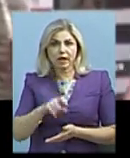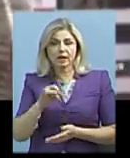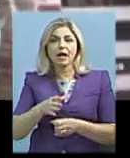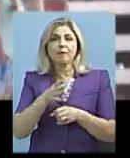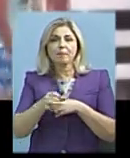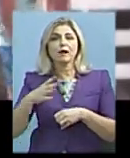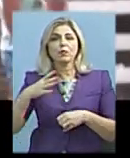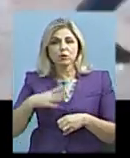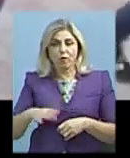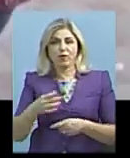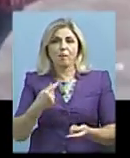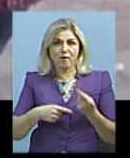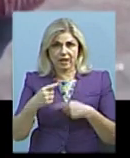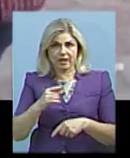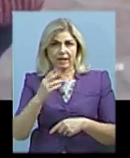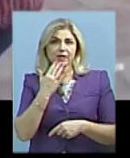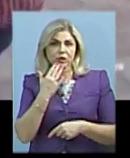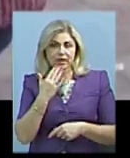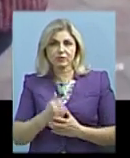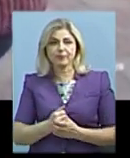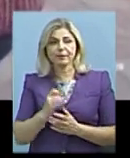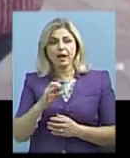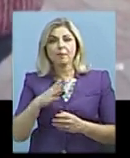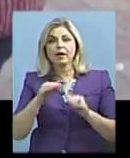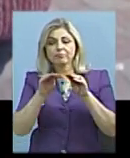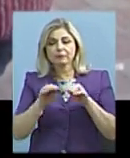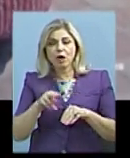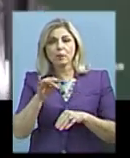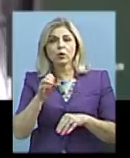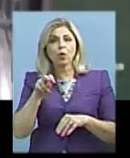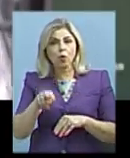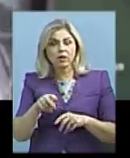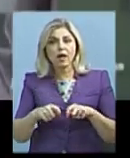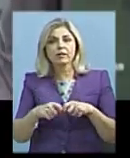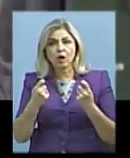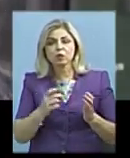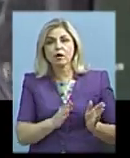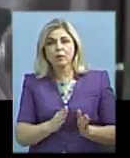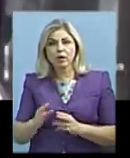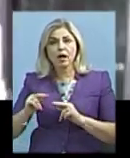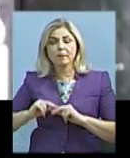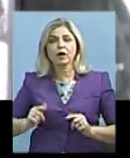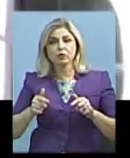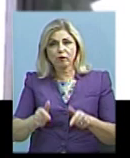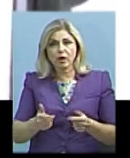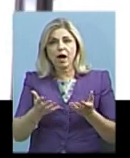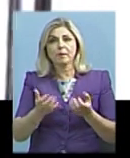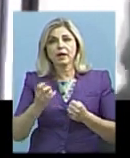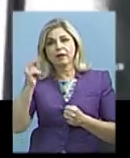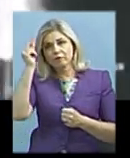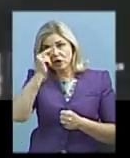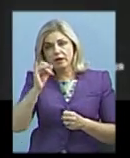зазначеним іноземцям. Також відносно роботодавця склали протокол. Порушення порядку працевлаштування, прийняття на навчання, надання